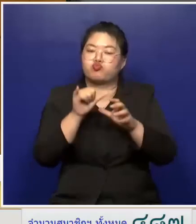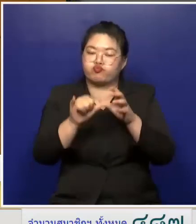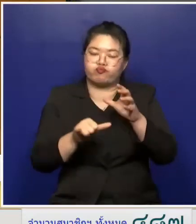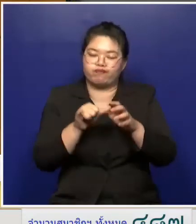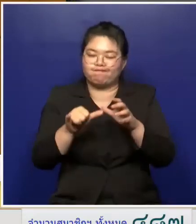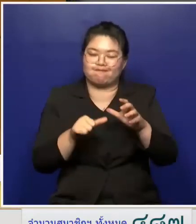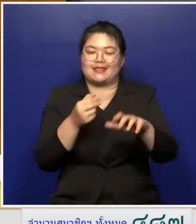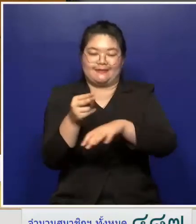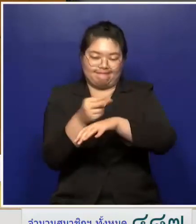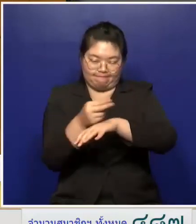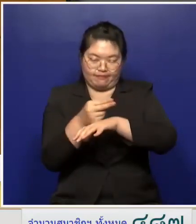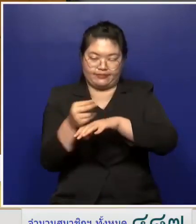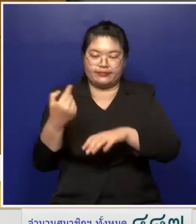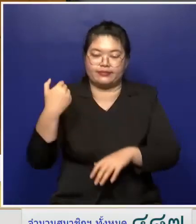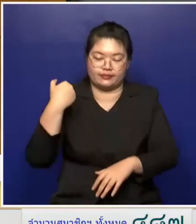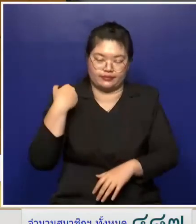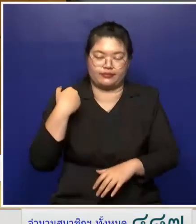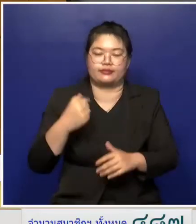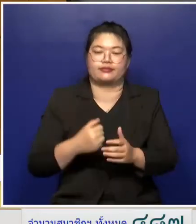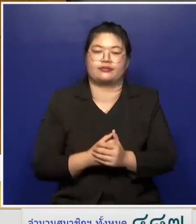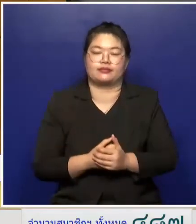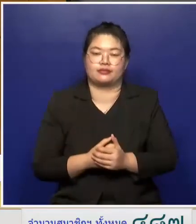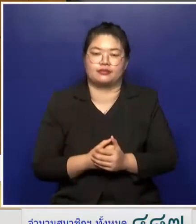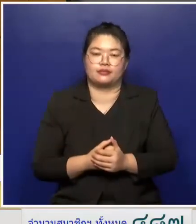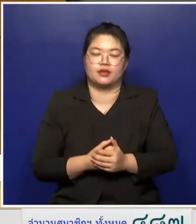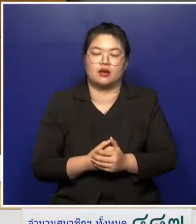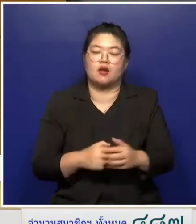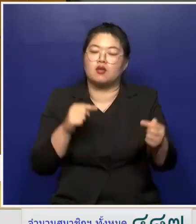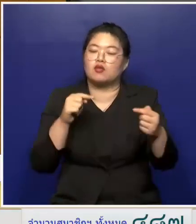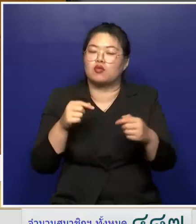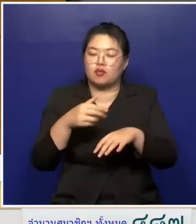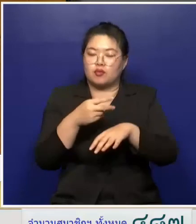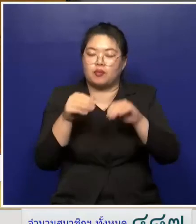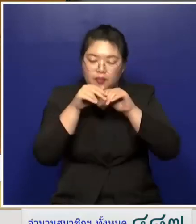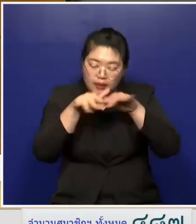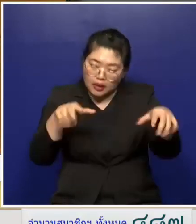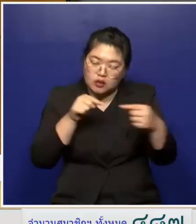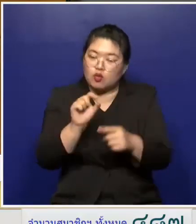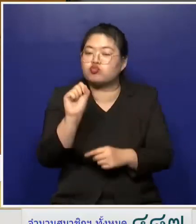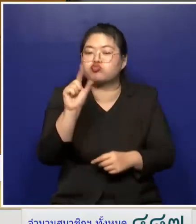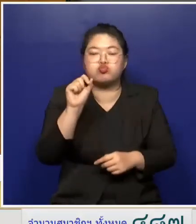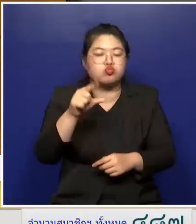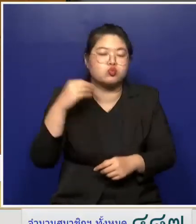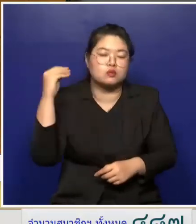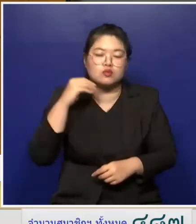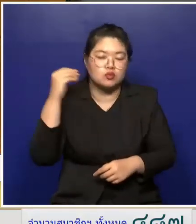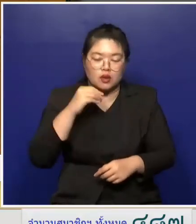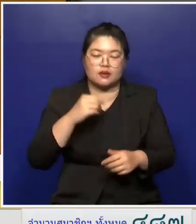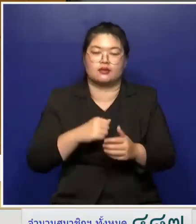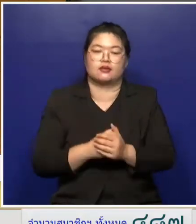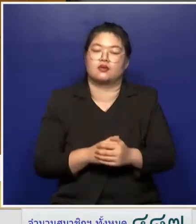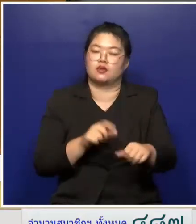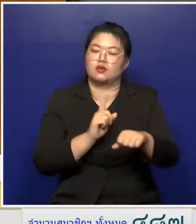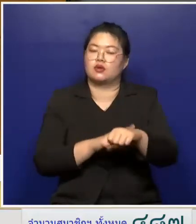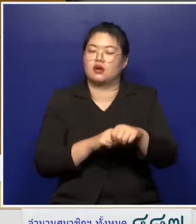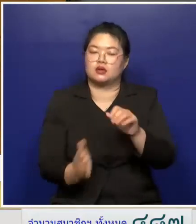Tube ของสัดังานสารปกครองนะครับจะออกรายการทุกวนสุข ตอนเวลาออกรายกคือ 9